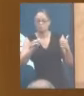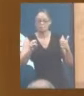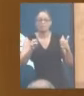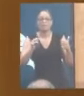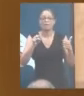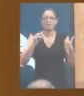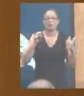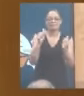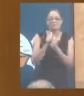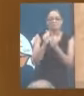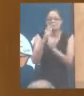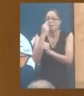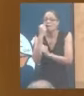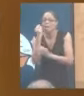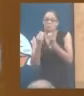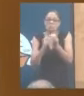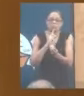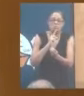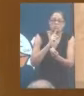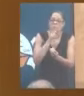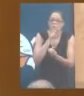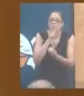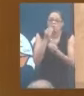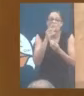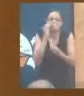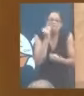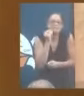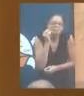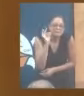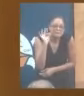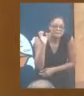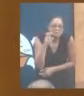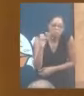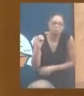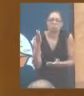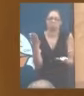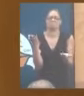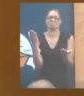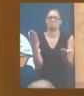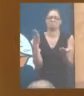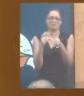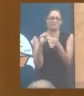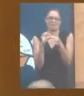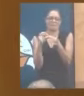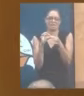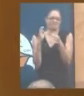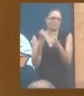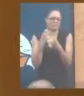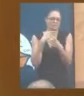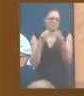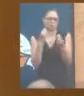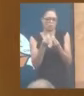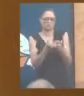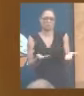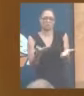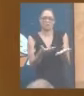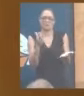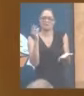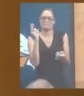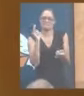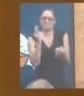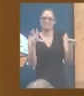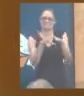Chamas, papa ou tonton Mantino. Bon, donc vous faites un petit lien parce que vous avez besoin de salir